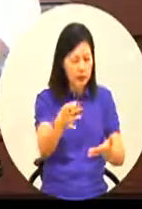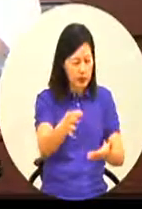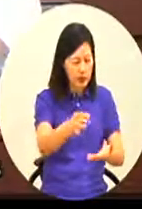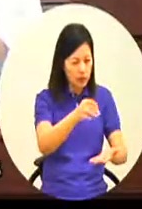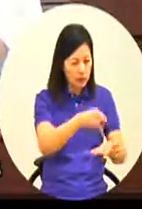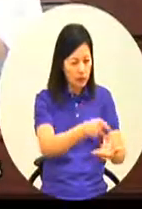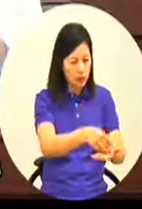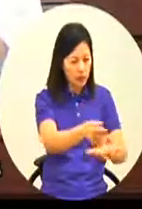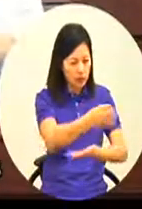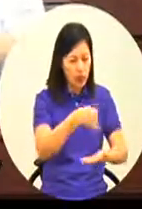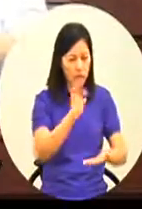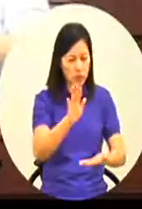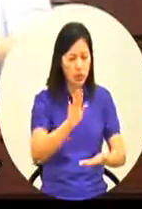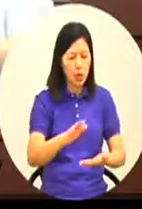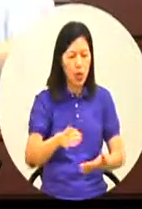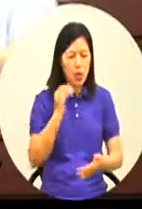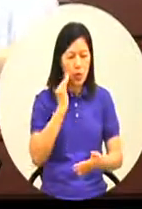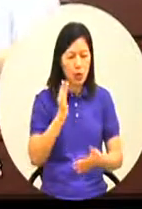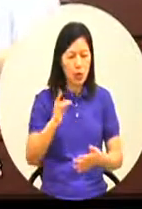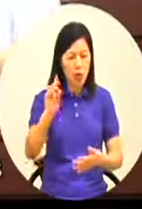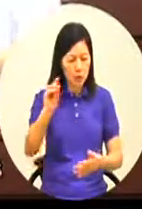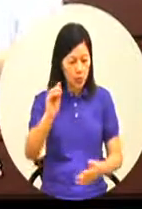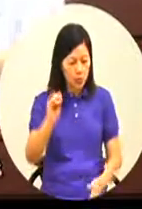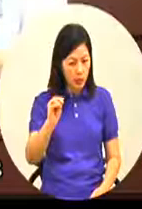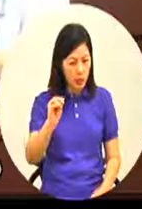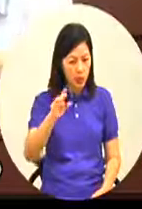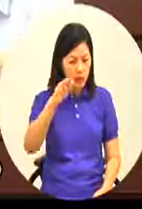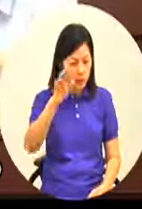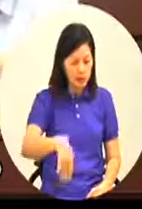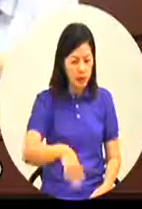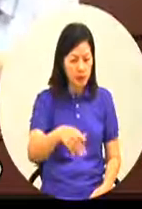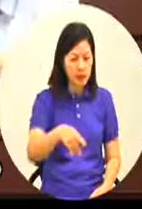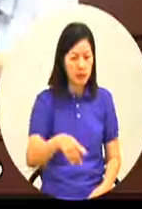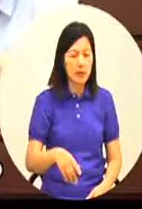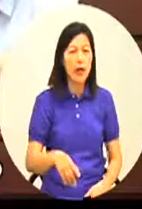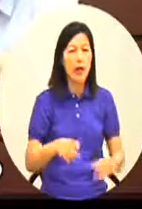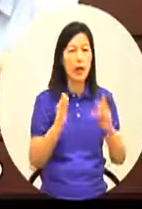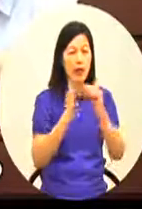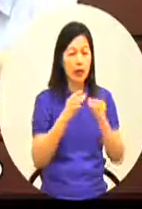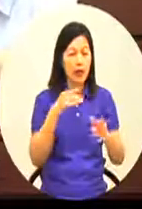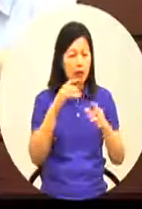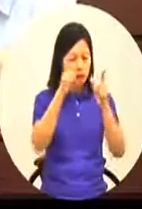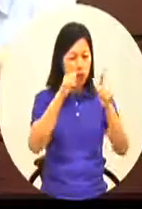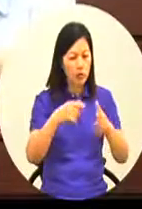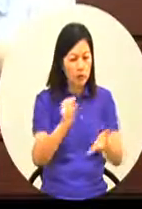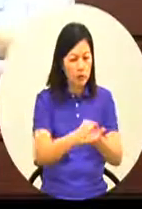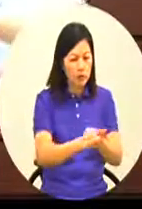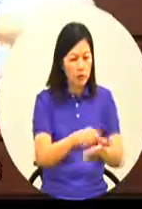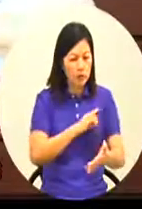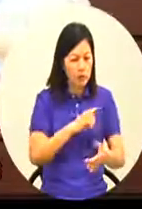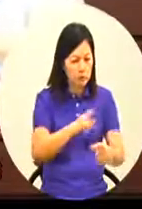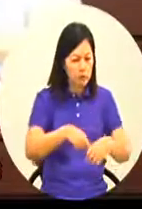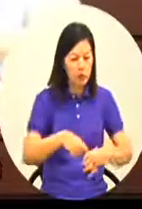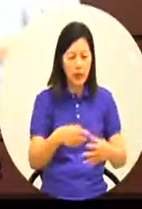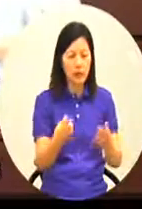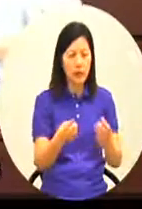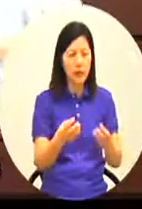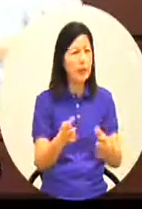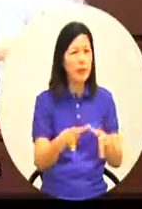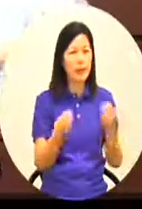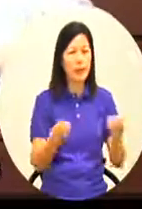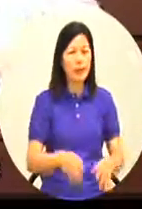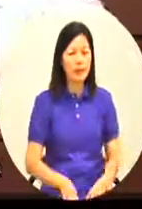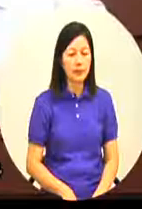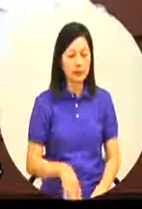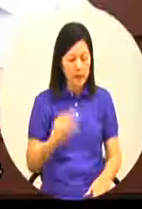万一出租的所得他在如果在10000块以下，房东是不计入他的个人的所得。那另外来讲会有一些税负的减免，也就